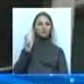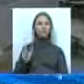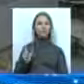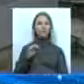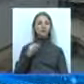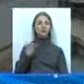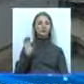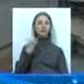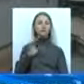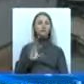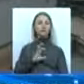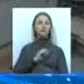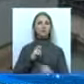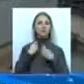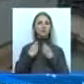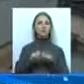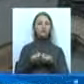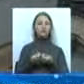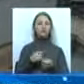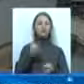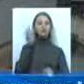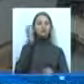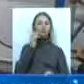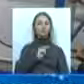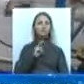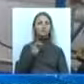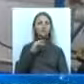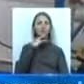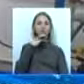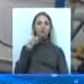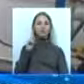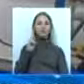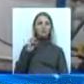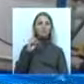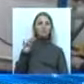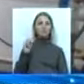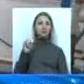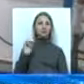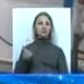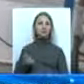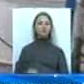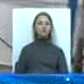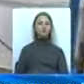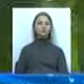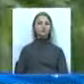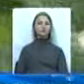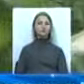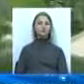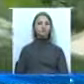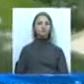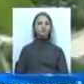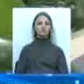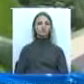жоспары ауыл шаруашылығы бағытындағы тыңайтқыштарды өндіріп, оны қолданысқа енгізу болып отыр. Нургүл Нурбайқызы, Василий